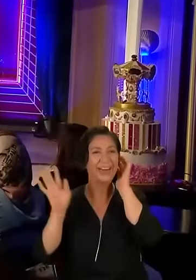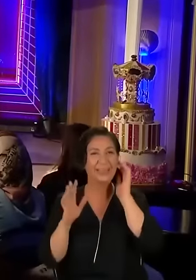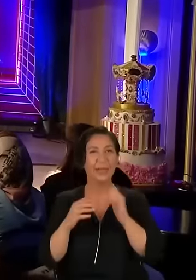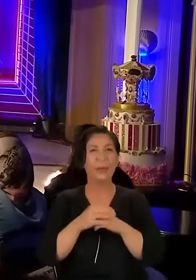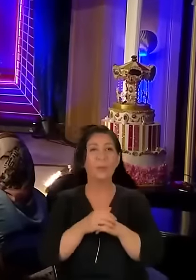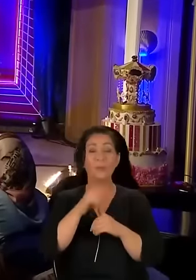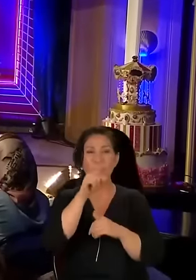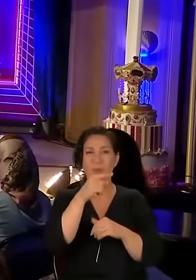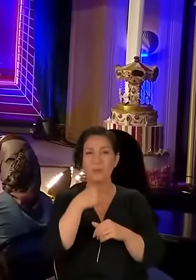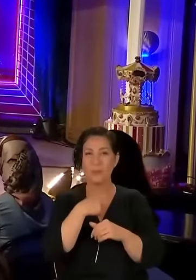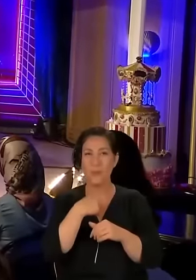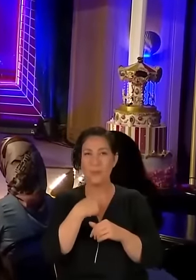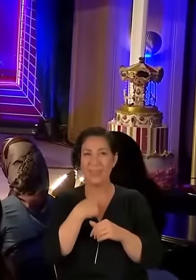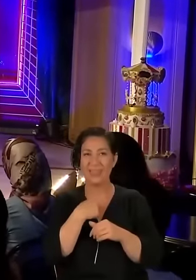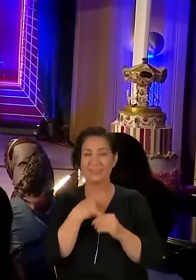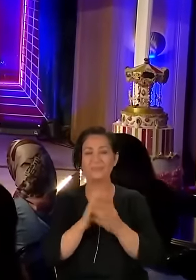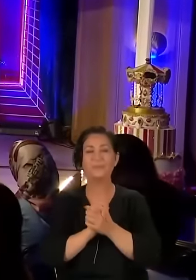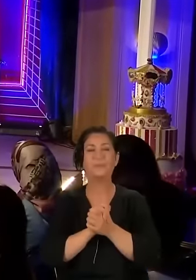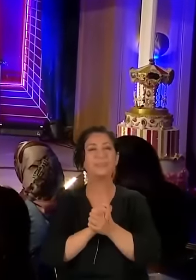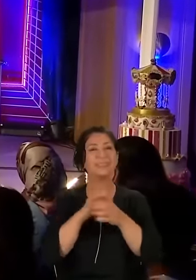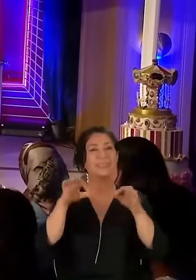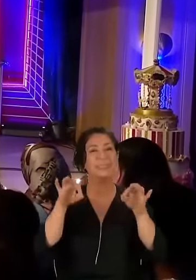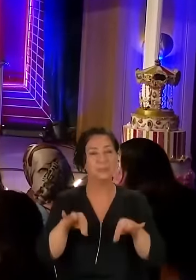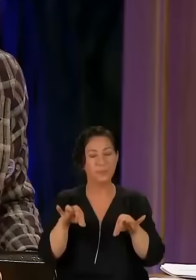Harikulade. Bunu benden efendim. Şimdi